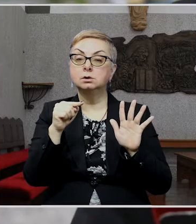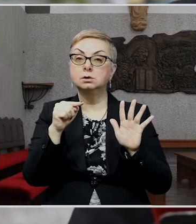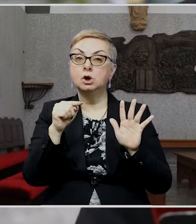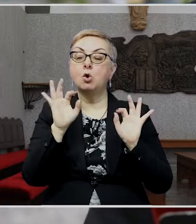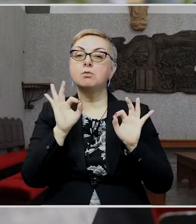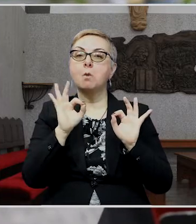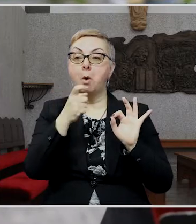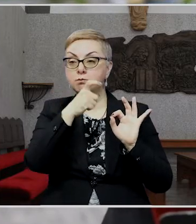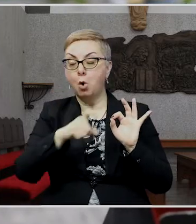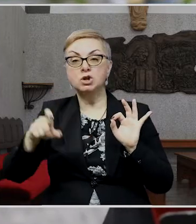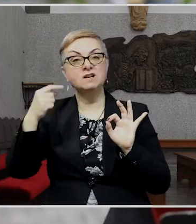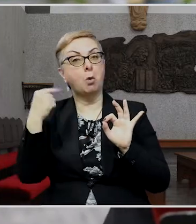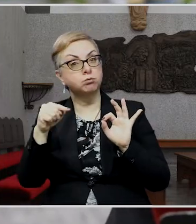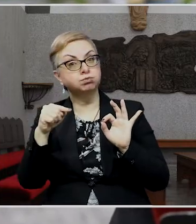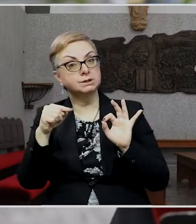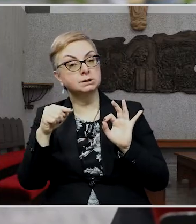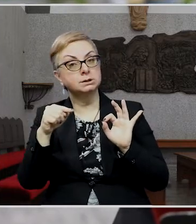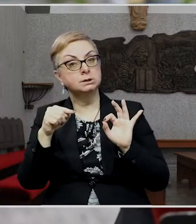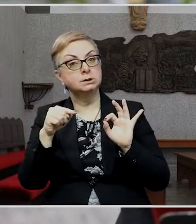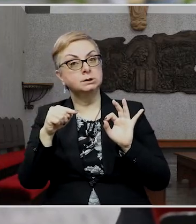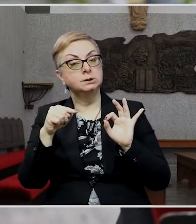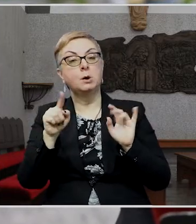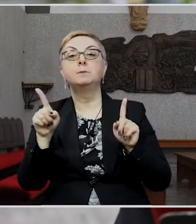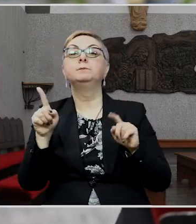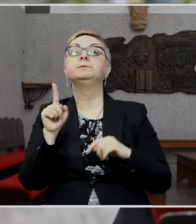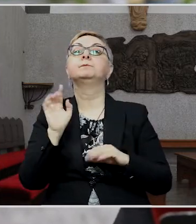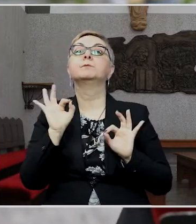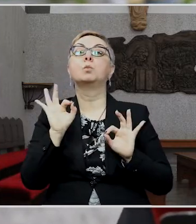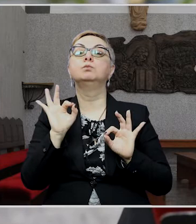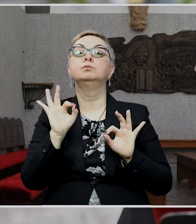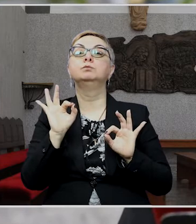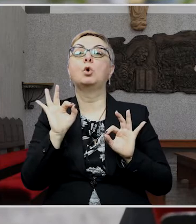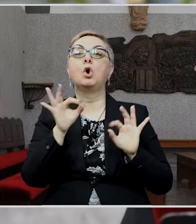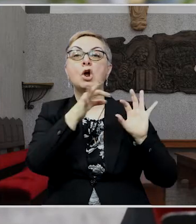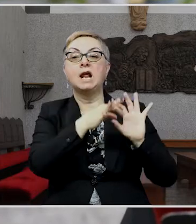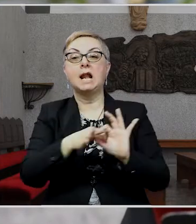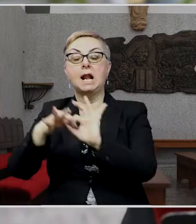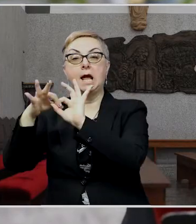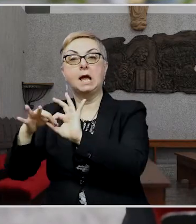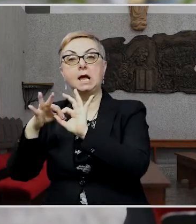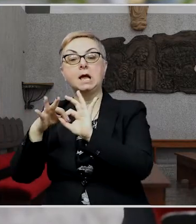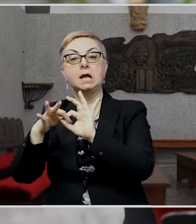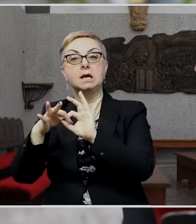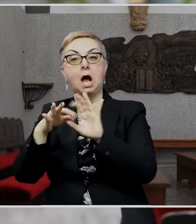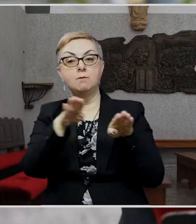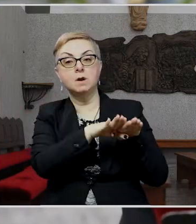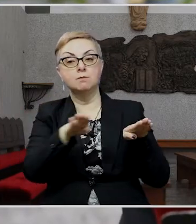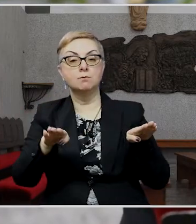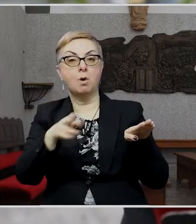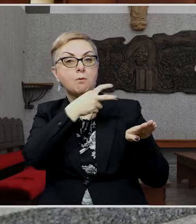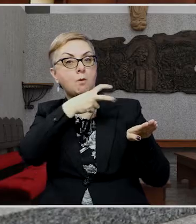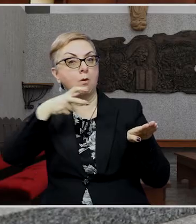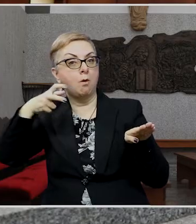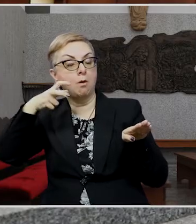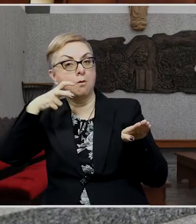per questo motivo cesserà di intrattenere e stretti legami di solidarietà con il suo popolo